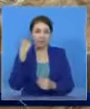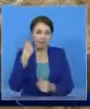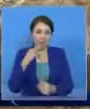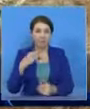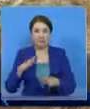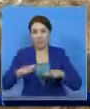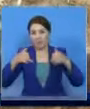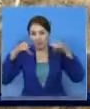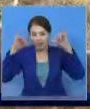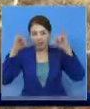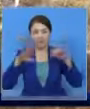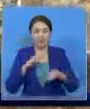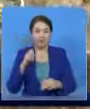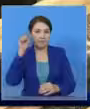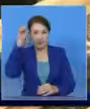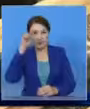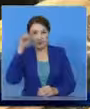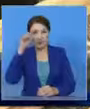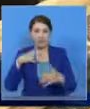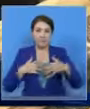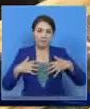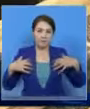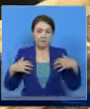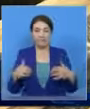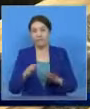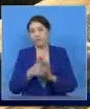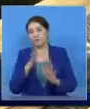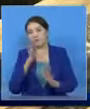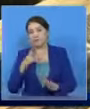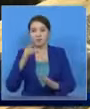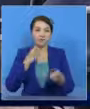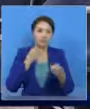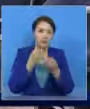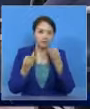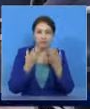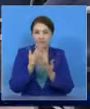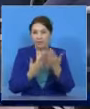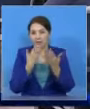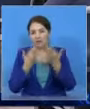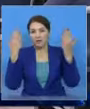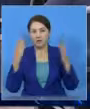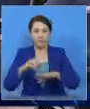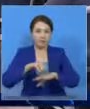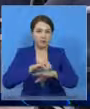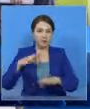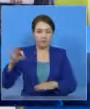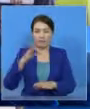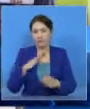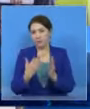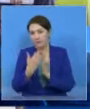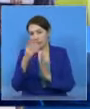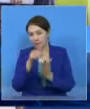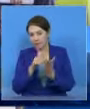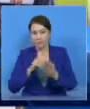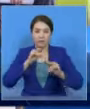качестве крупного рогатого и мелкого рогатого скота. В свою очередь, на совещании, прошедшем сегодня, аким области высоко